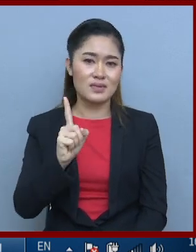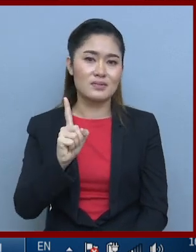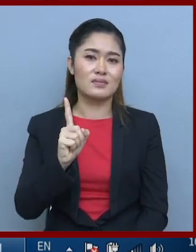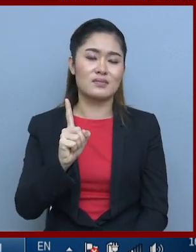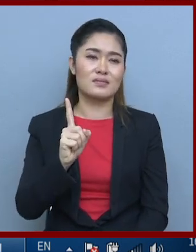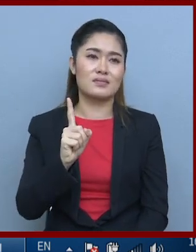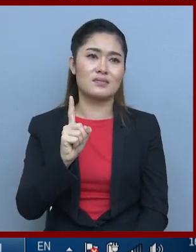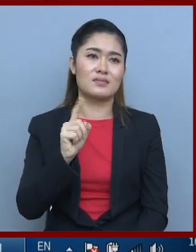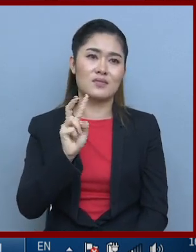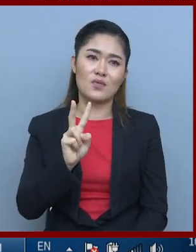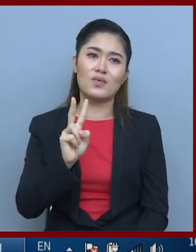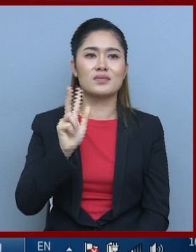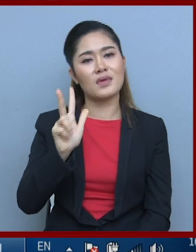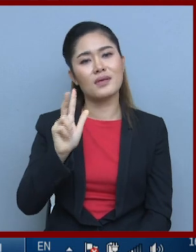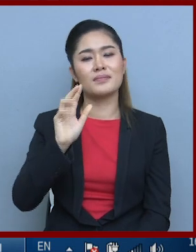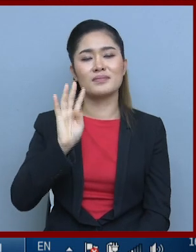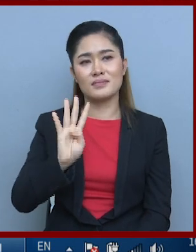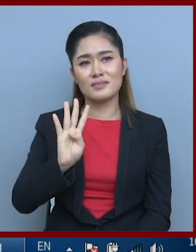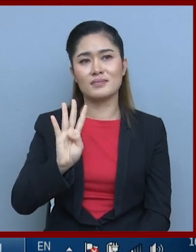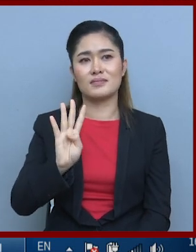2 b3